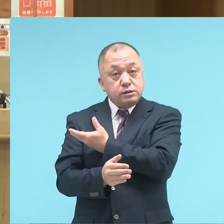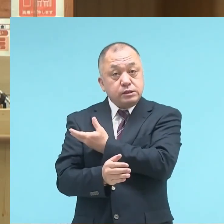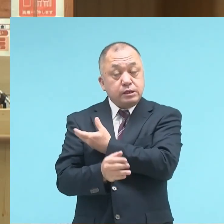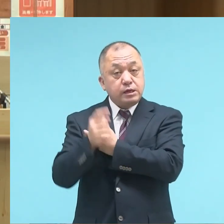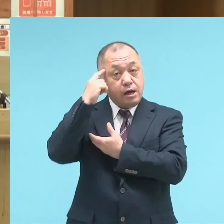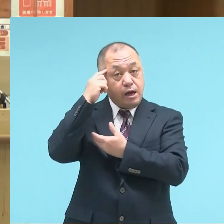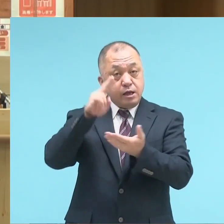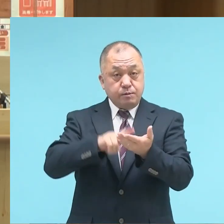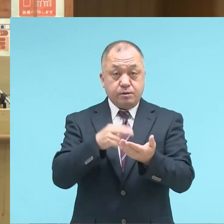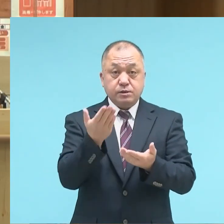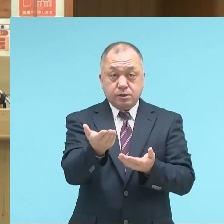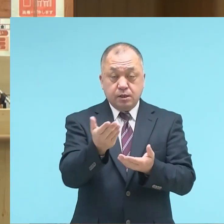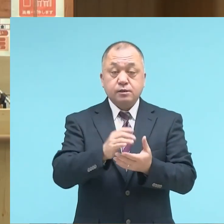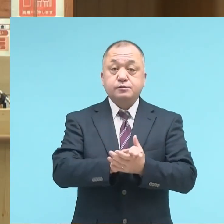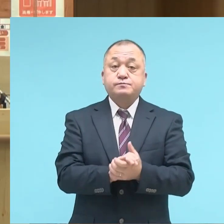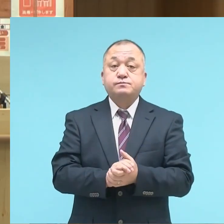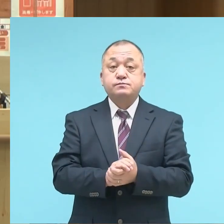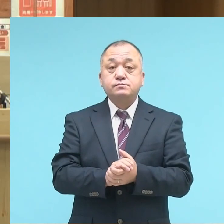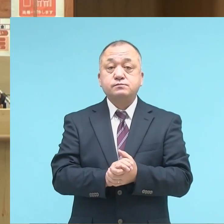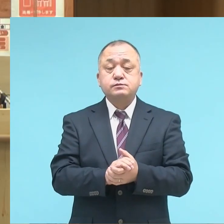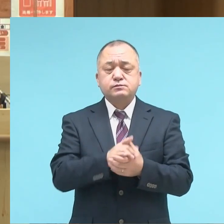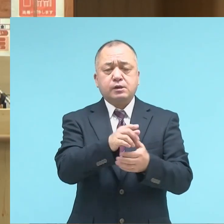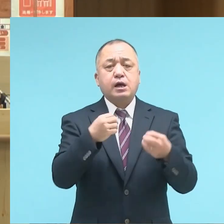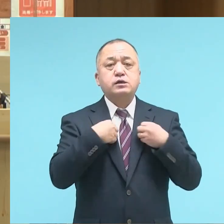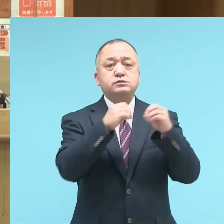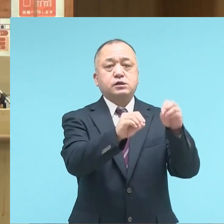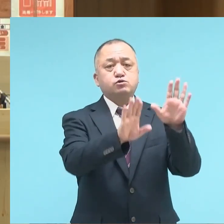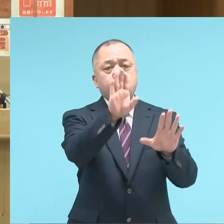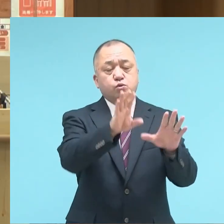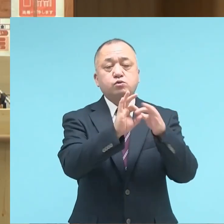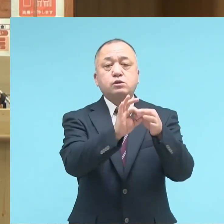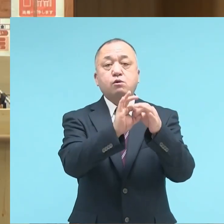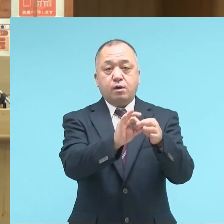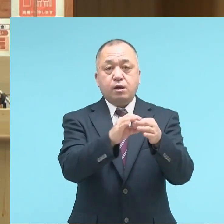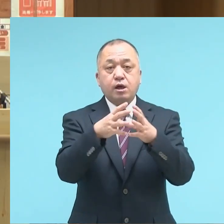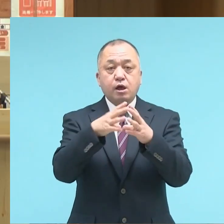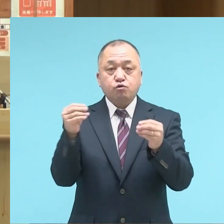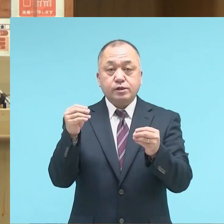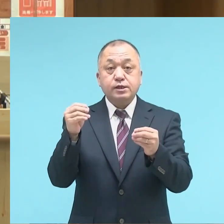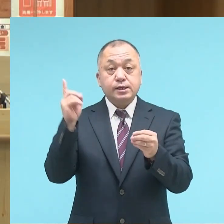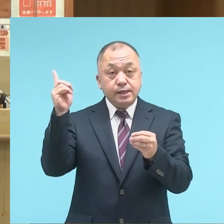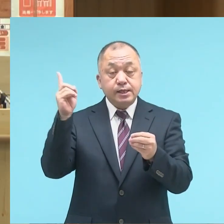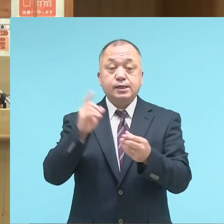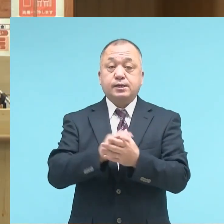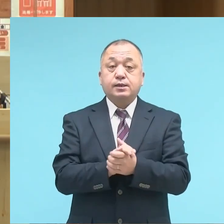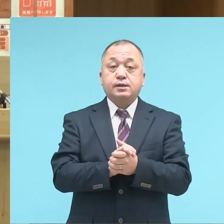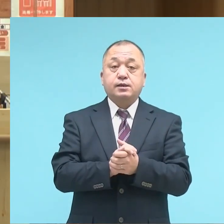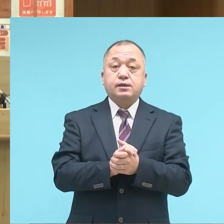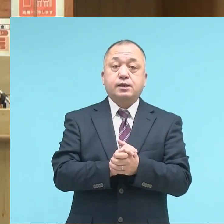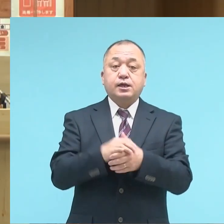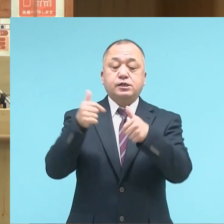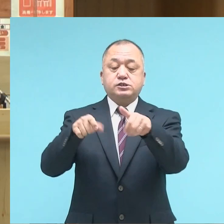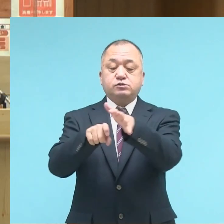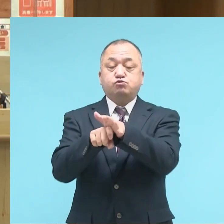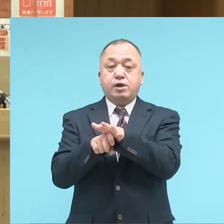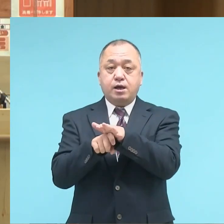か。 これはですね、感染状況などについては、国に、先ほども、西